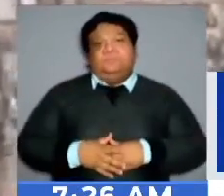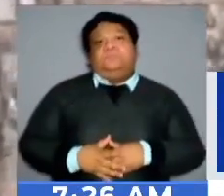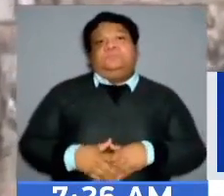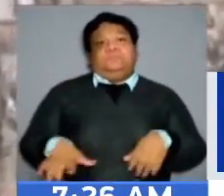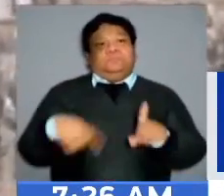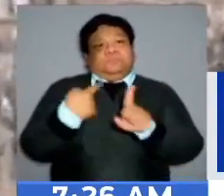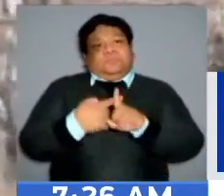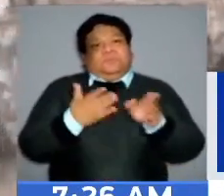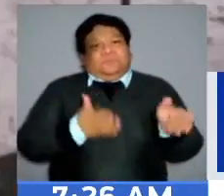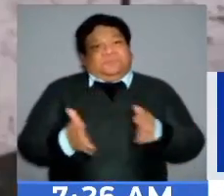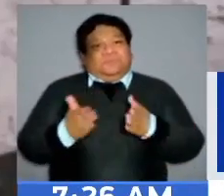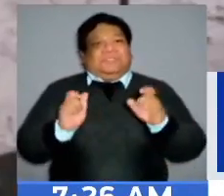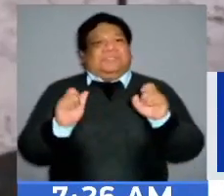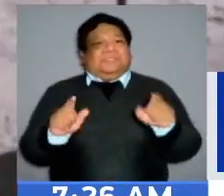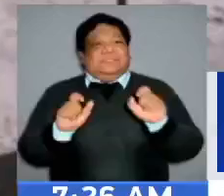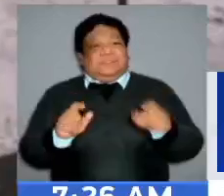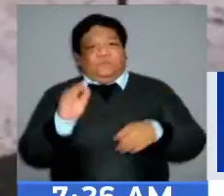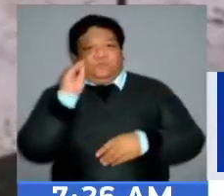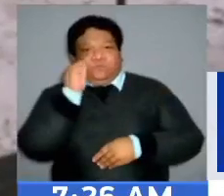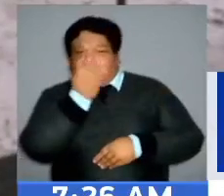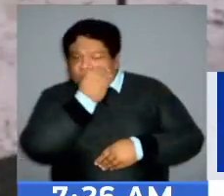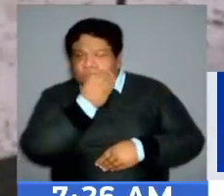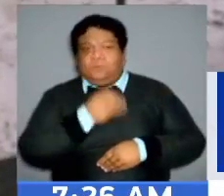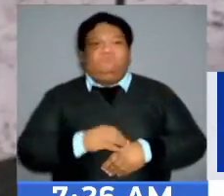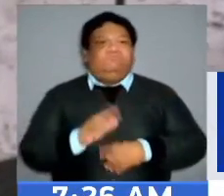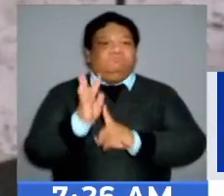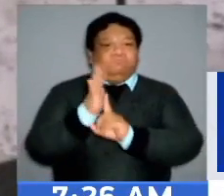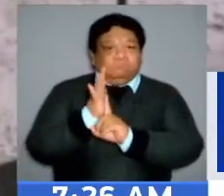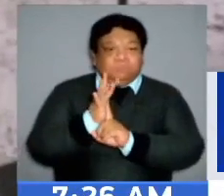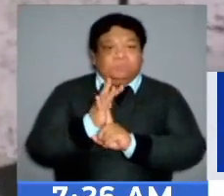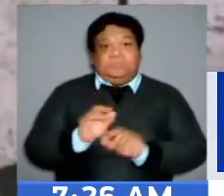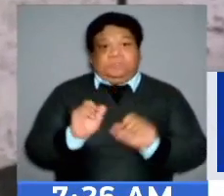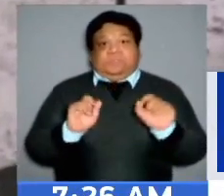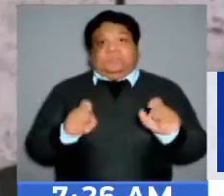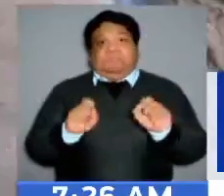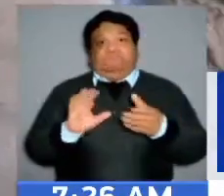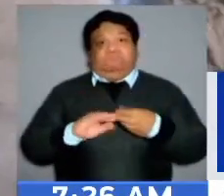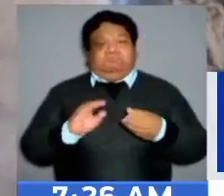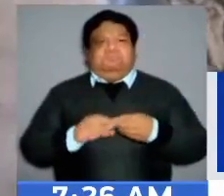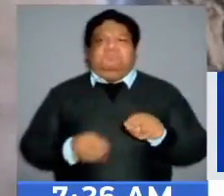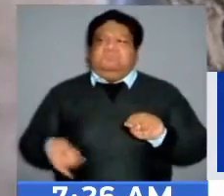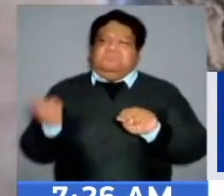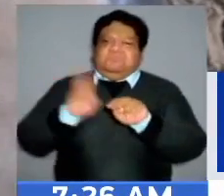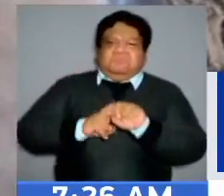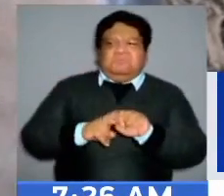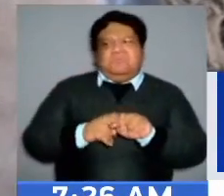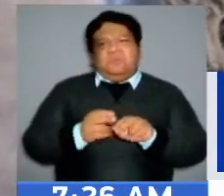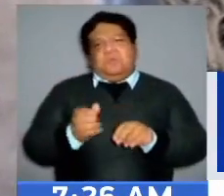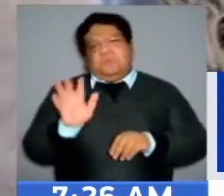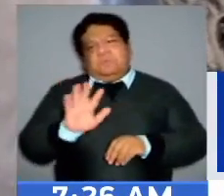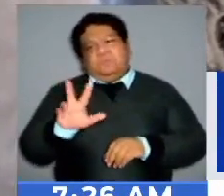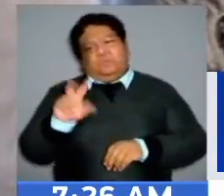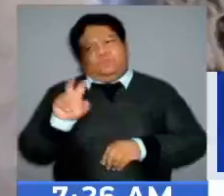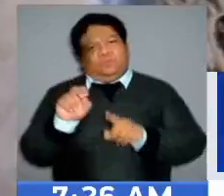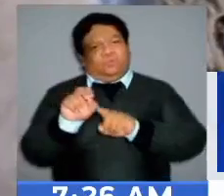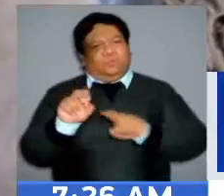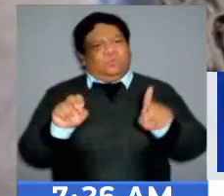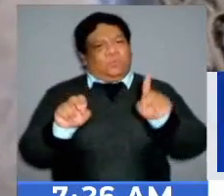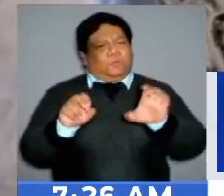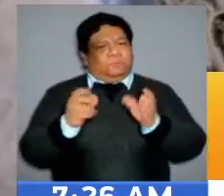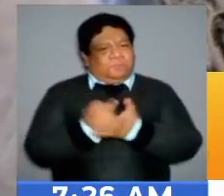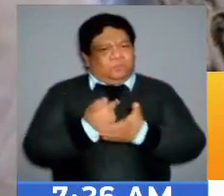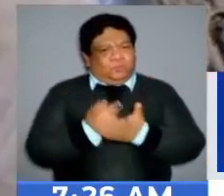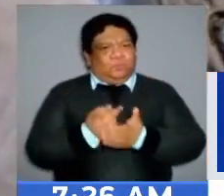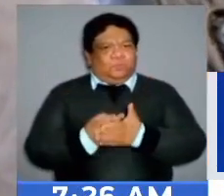at kandila. Ayon sa mga tindera, tumaasa ng 30 pesos hanggang sa 100 peso ang presyo ng mga bulaklak, depende sa